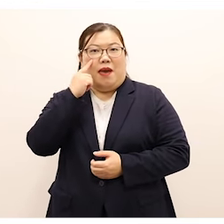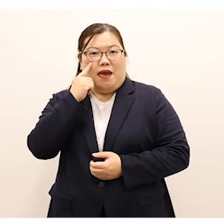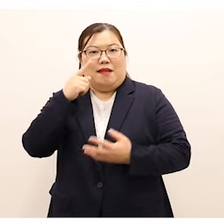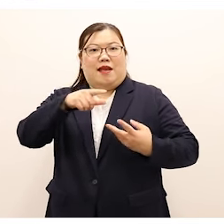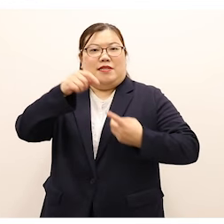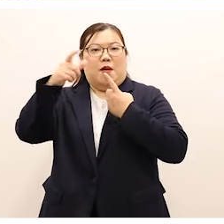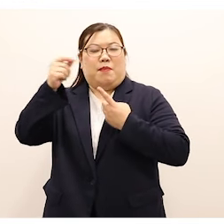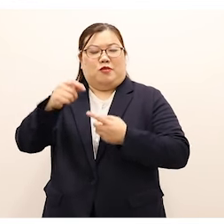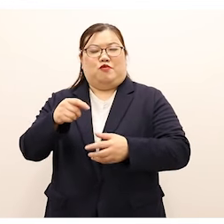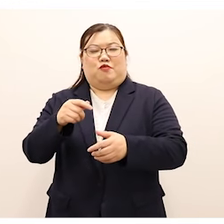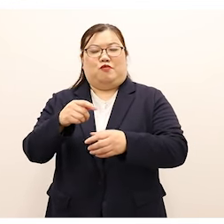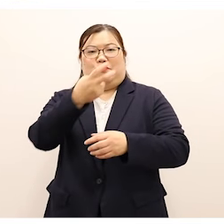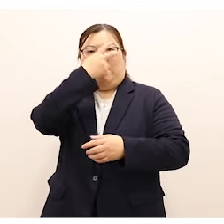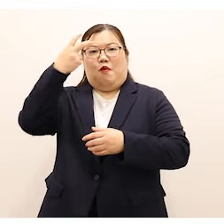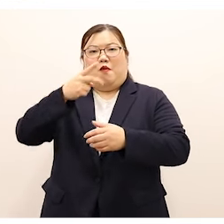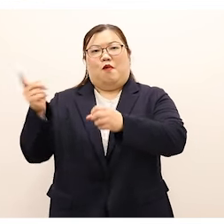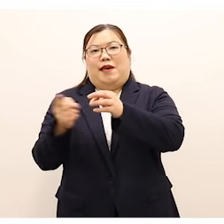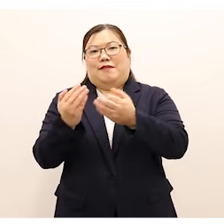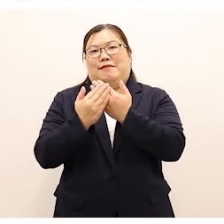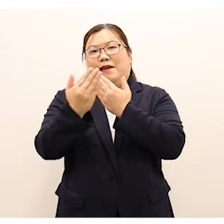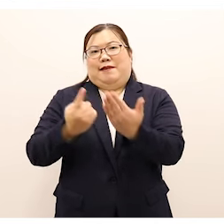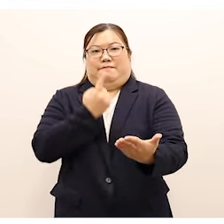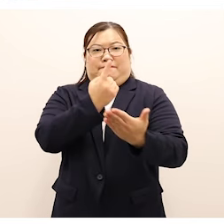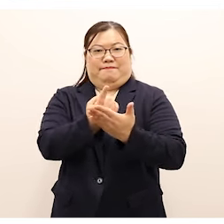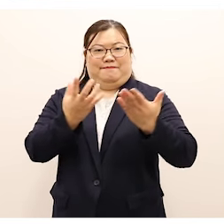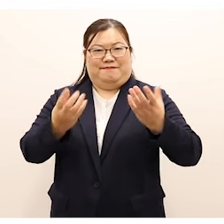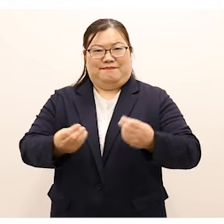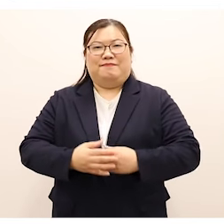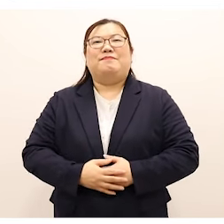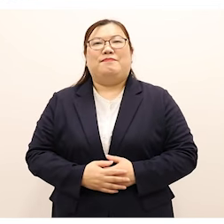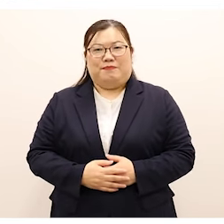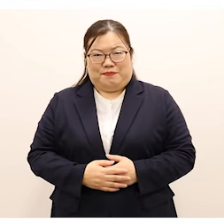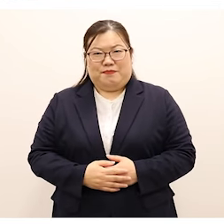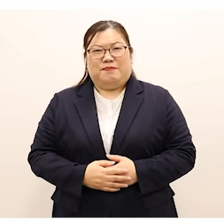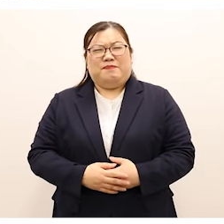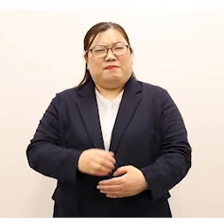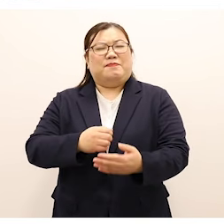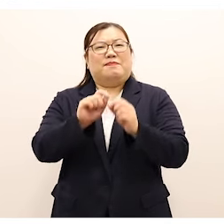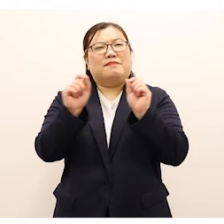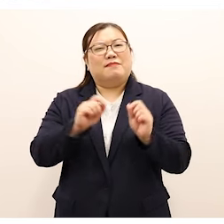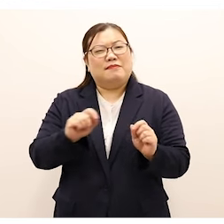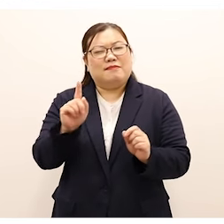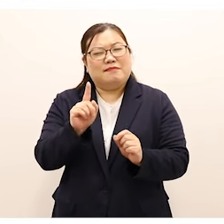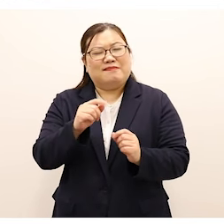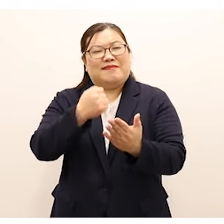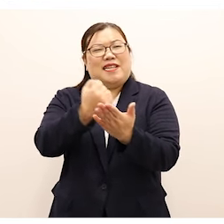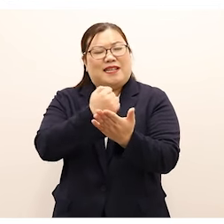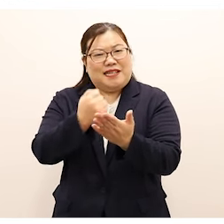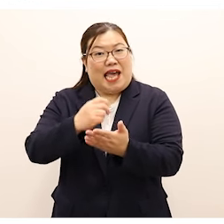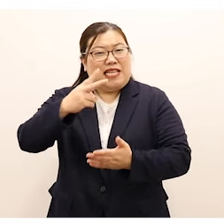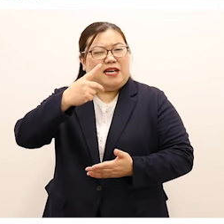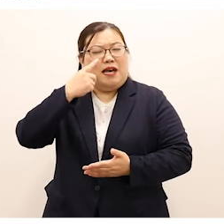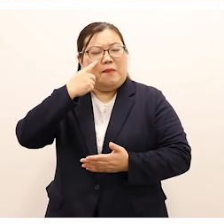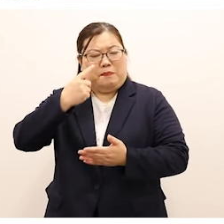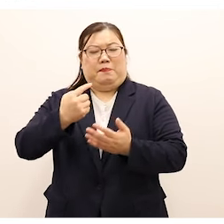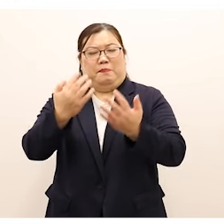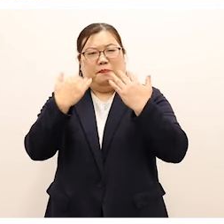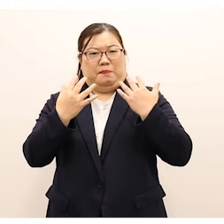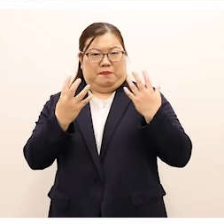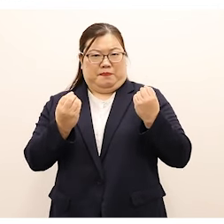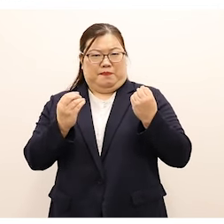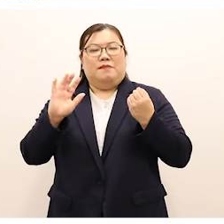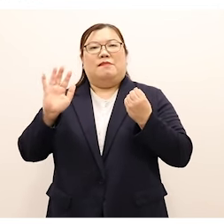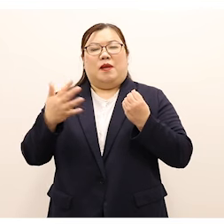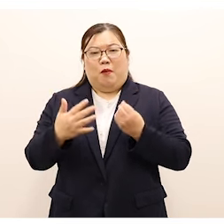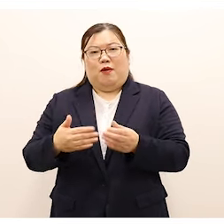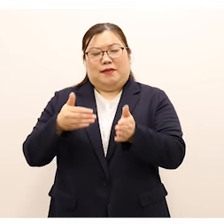校野球大会への出場をいたしました。惜しくも2回戦で、敗れはしましたが、最後ま